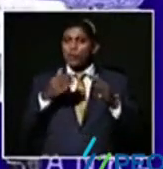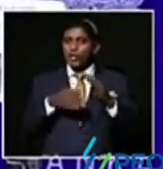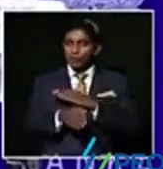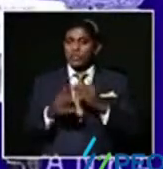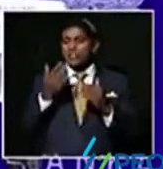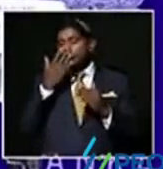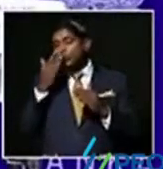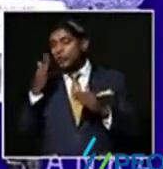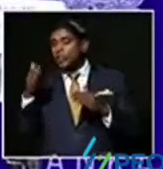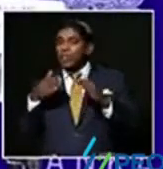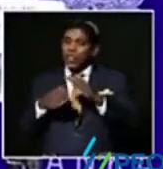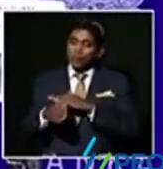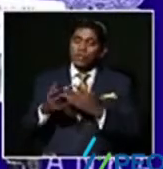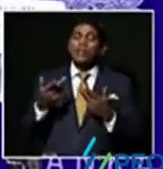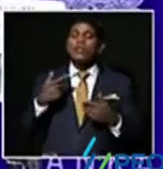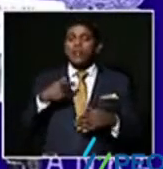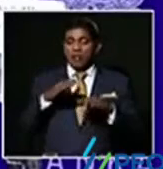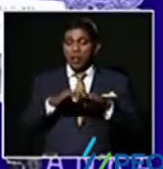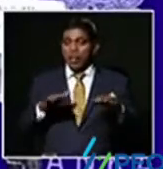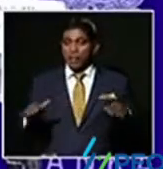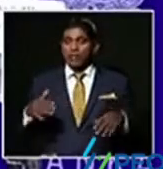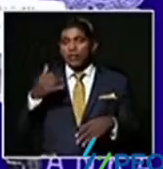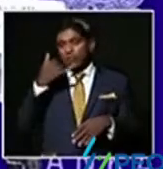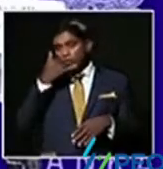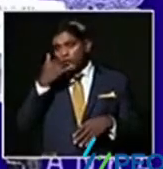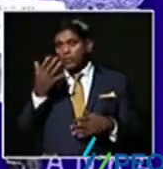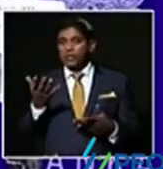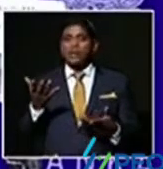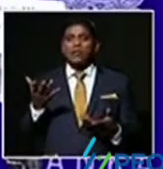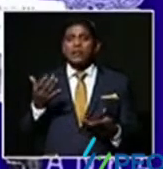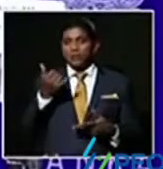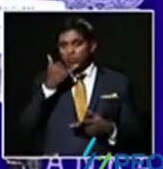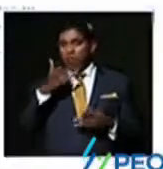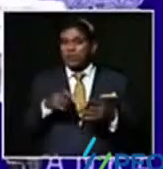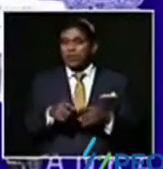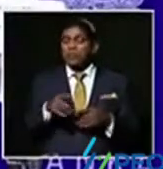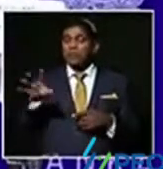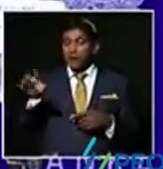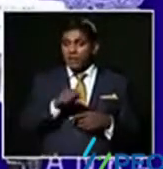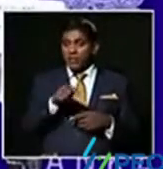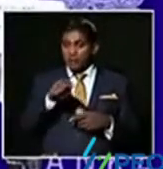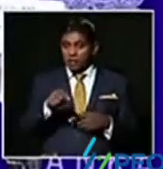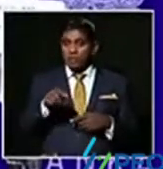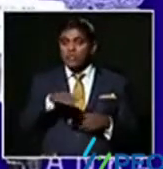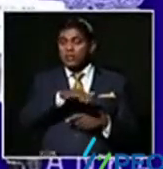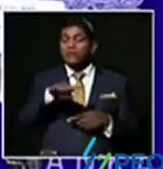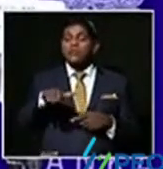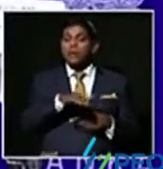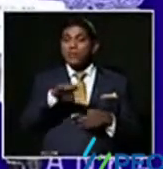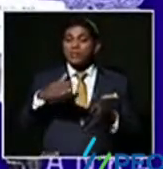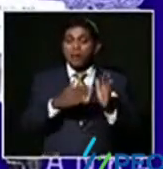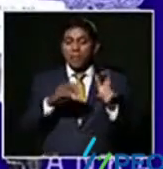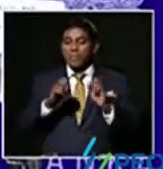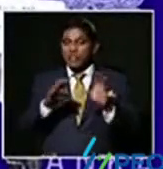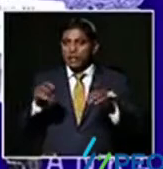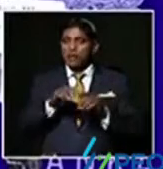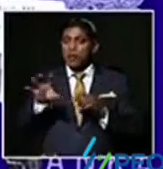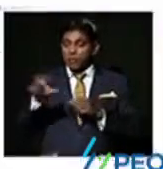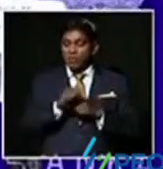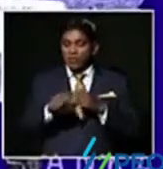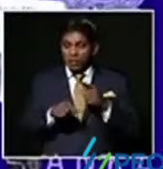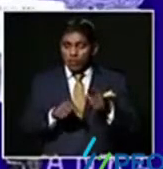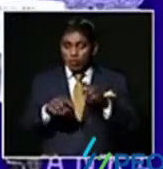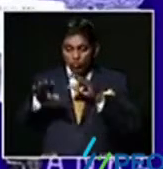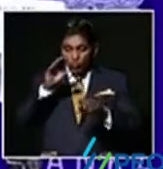පාසලේදී මේ දරුවන් ජංගම දුරකථනය සහ එවැනි දෑ භාවිතා කර සමාජ මාධ්‍ය ජාලා භාවිතා කළ ඒවා තියෙන